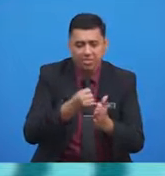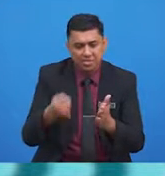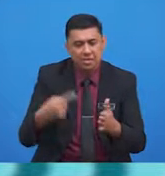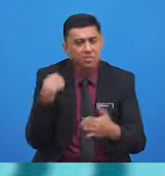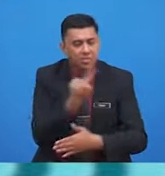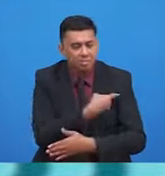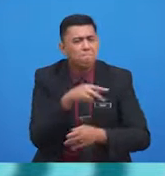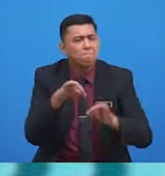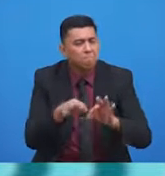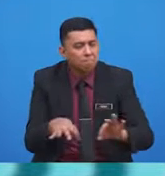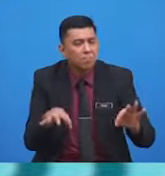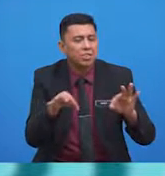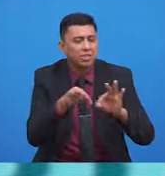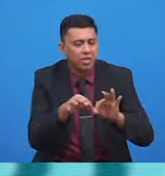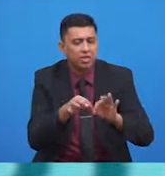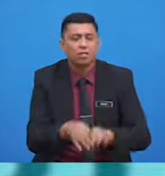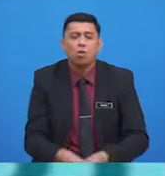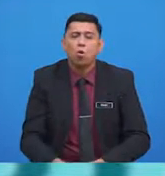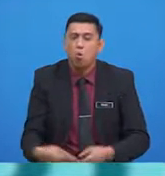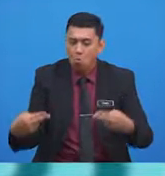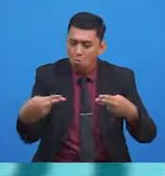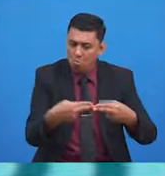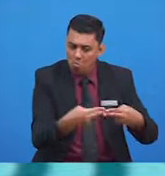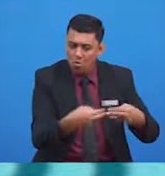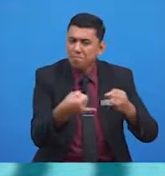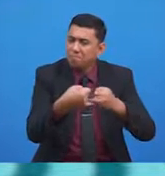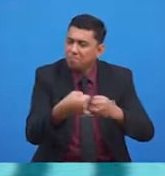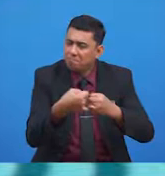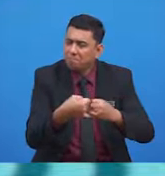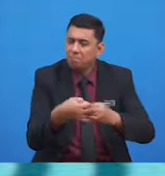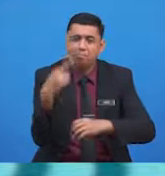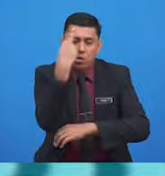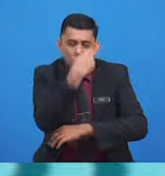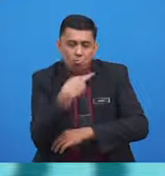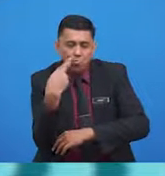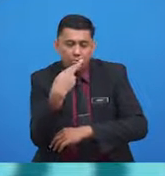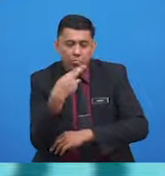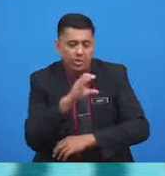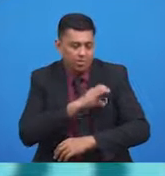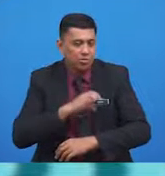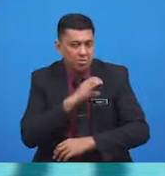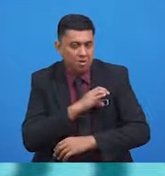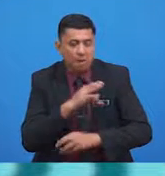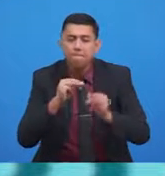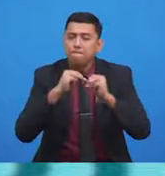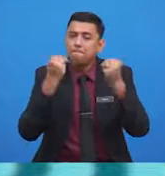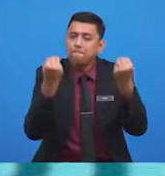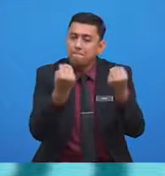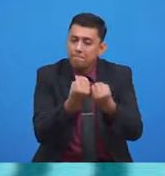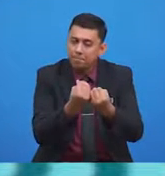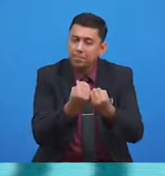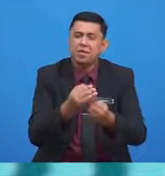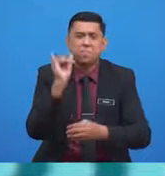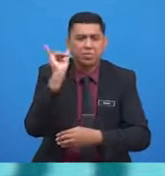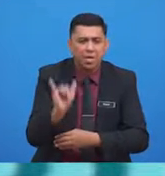penting. Hubungan erat antara jiran dalam masyarakat merupakan ciri-ciri masyarakat yang